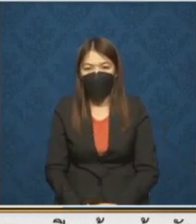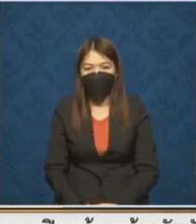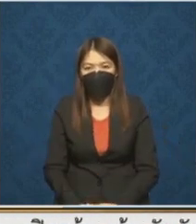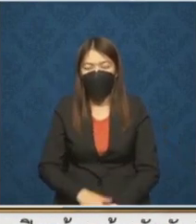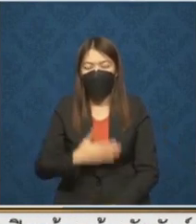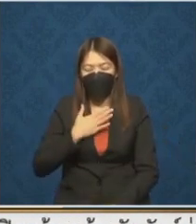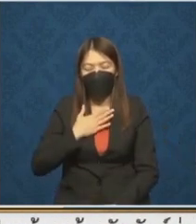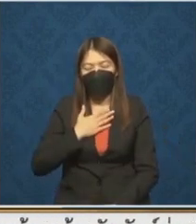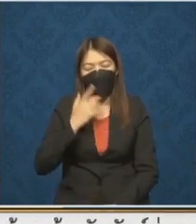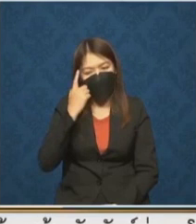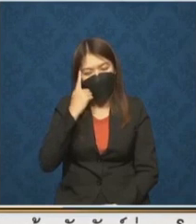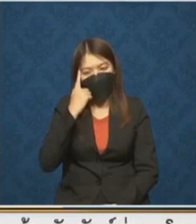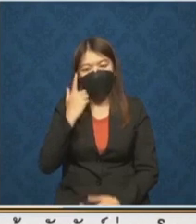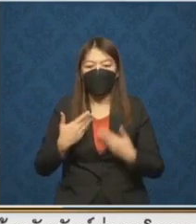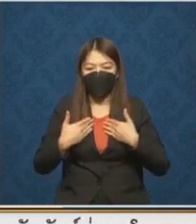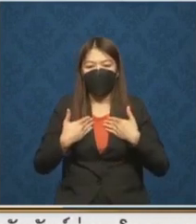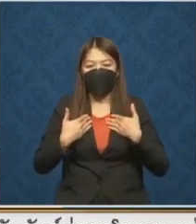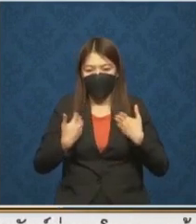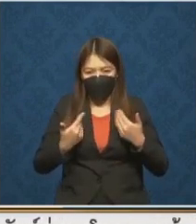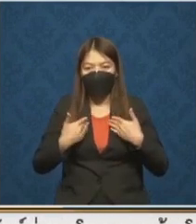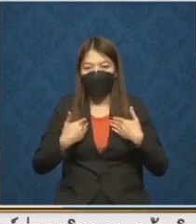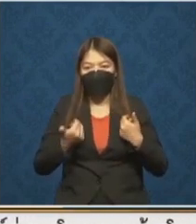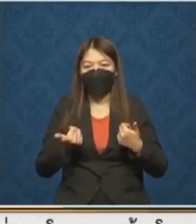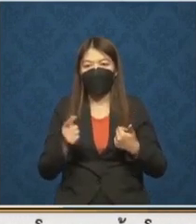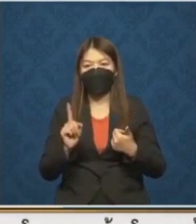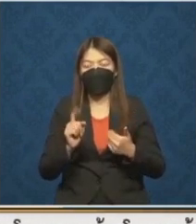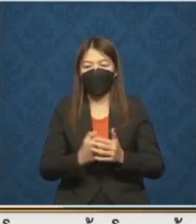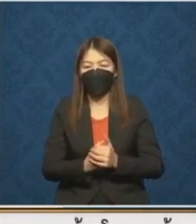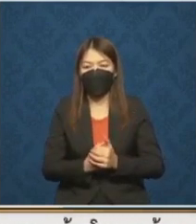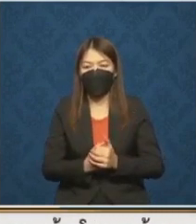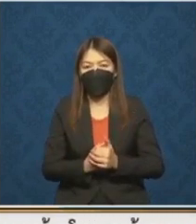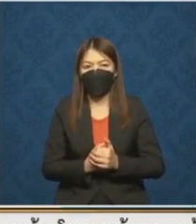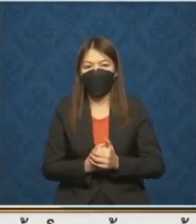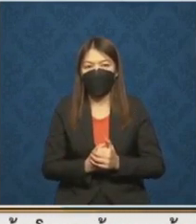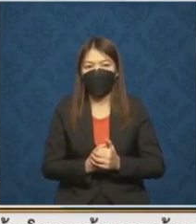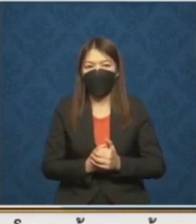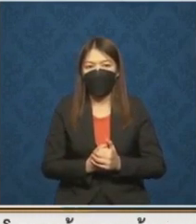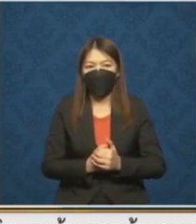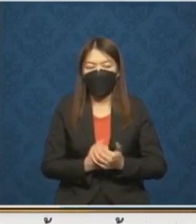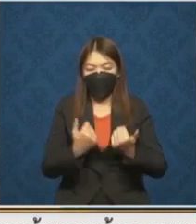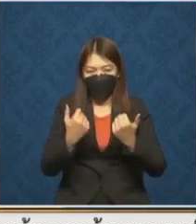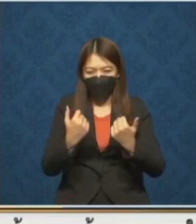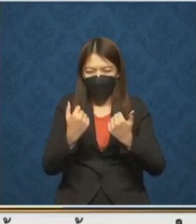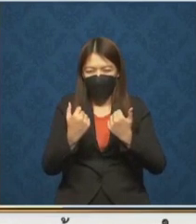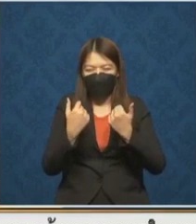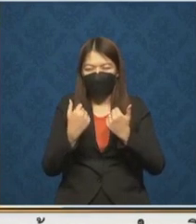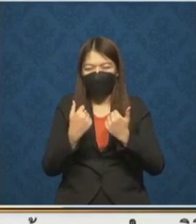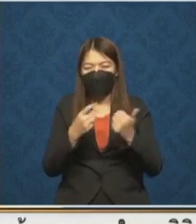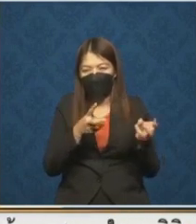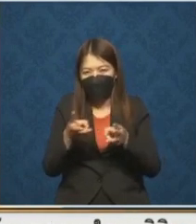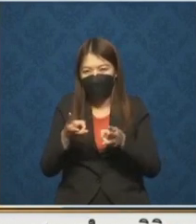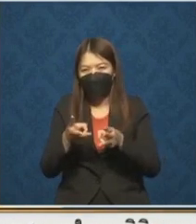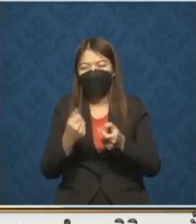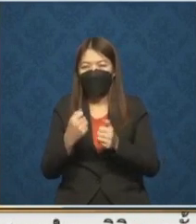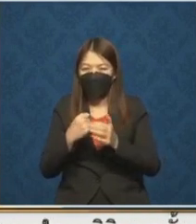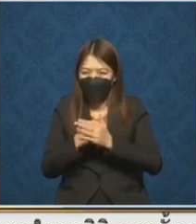อนข้างดีใจว่าถึงยไงการเดินทางก็มาถึงแสงสวางที่ปลายอุมงวั